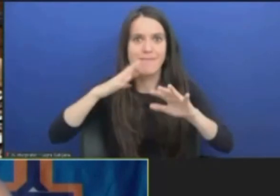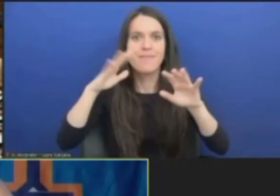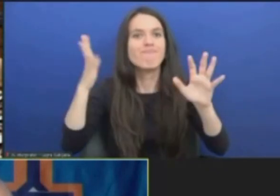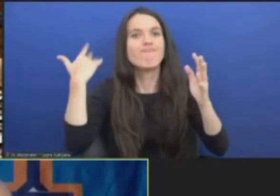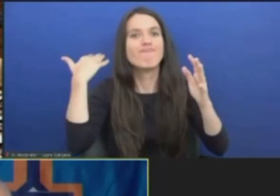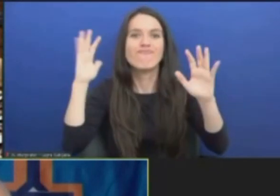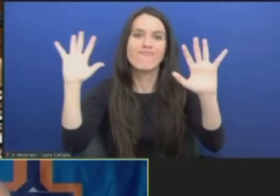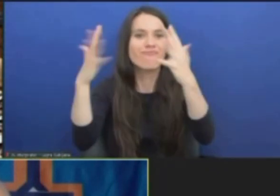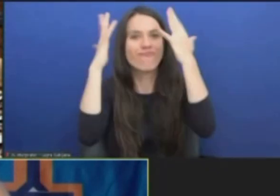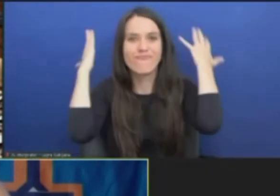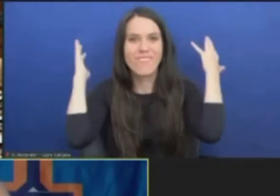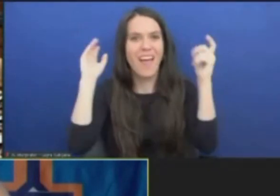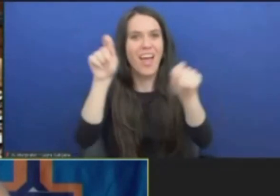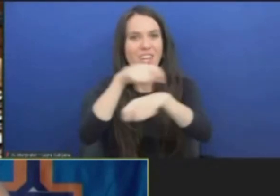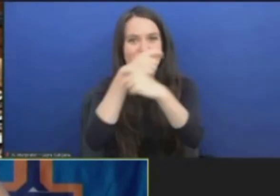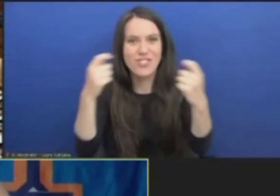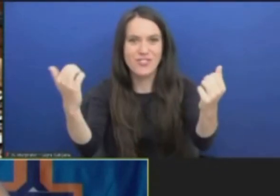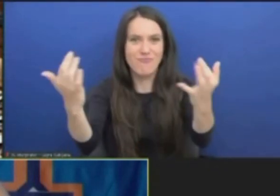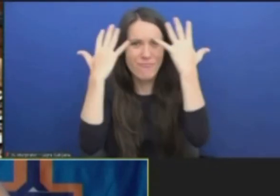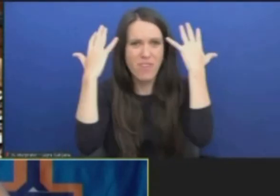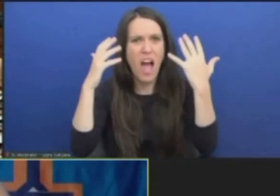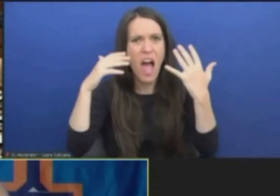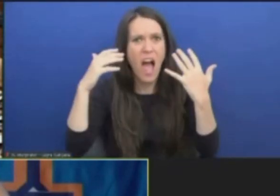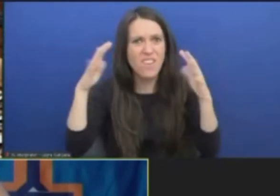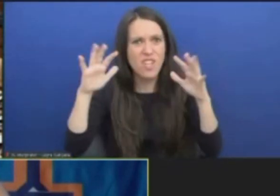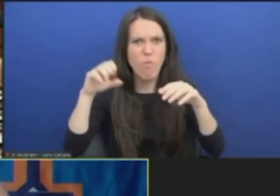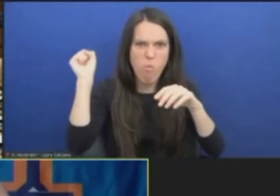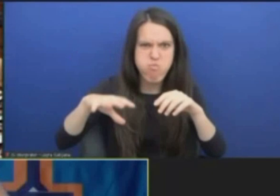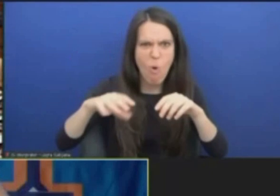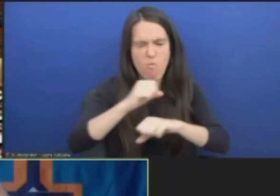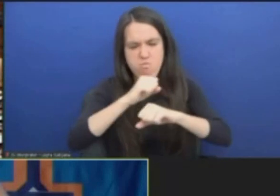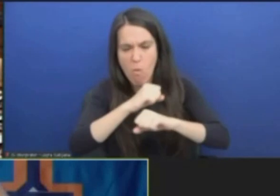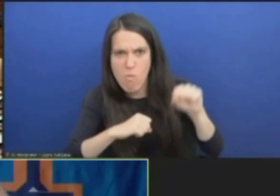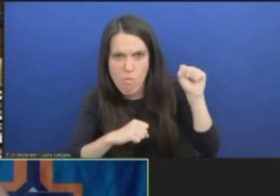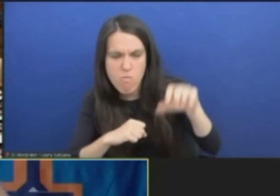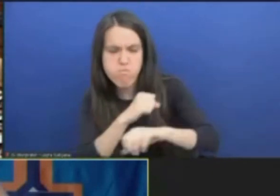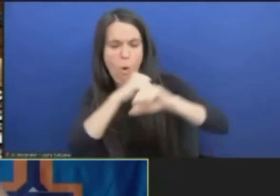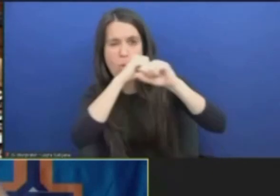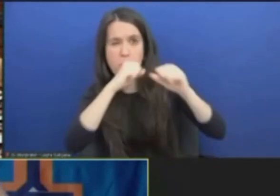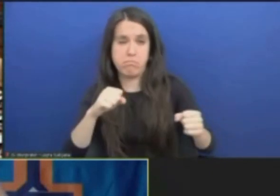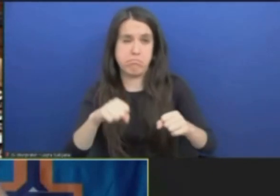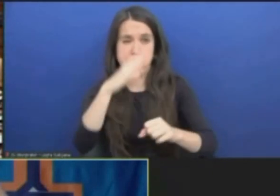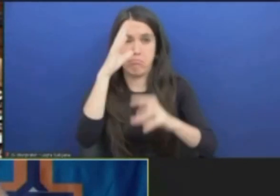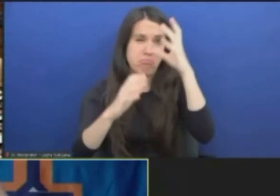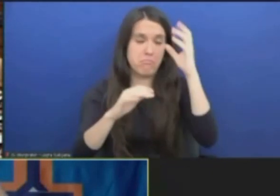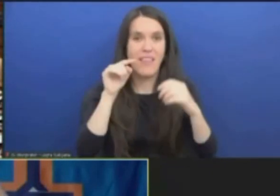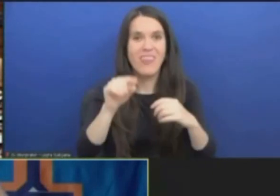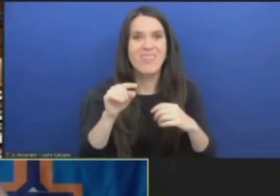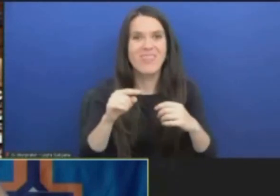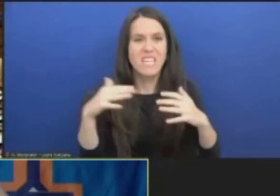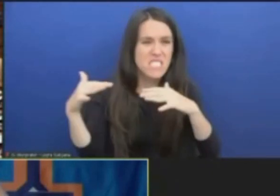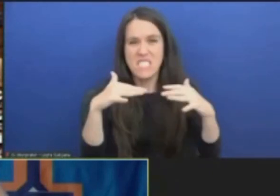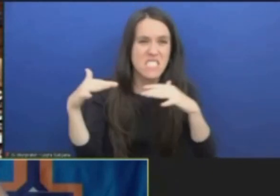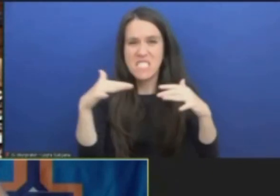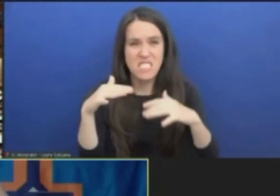лиц разрушение многовекового наследия в арцахе и западной армении продолжающейся нарушение устава оон и